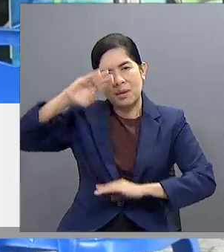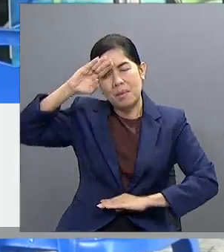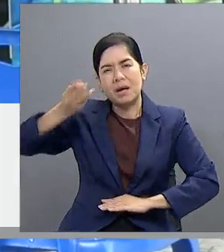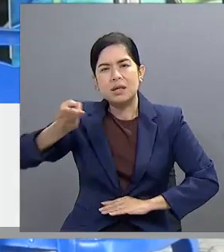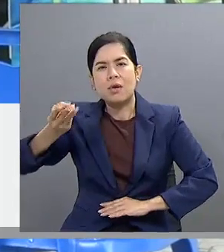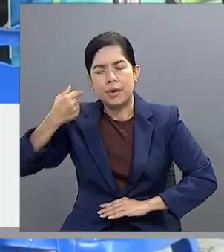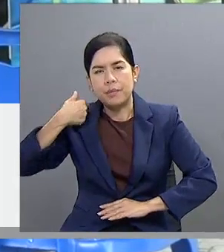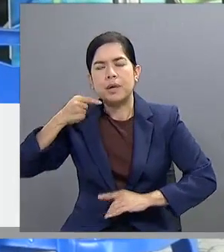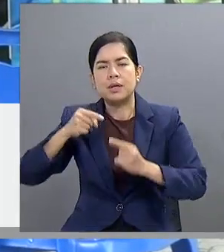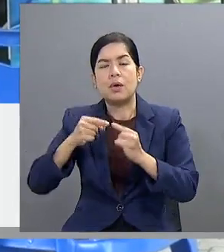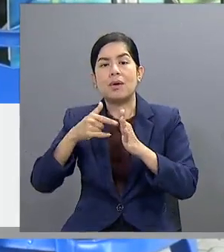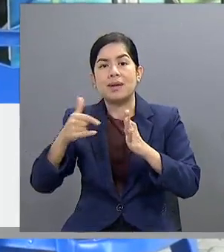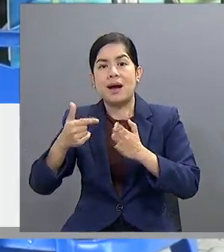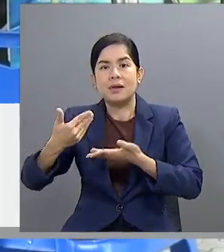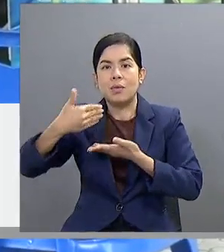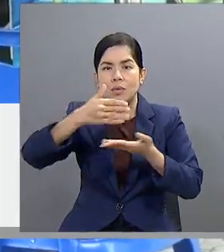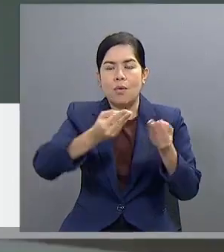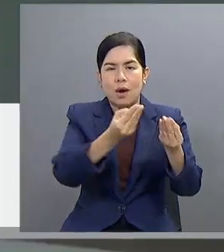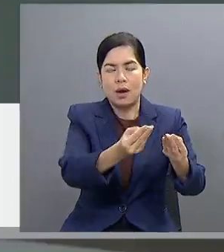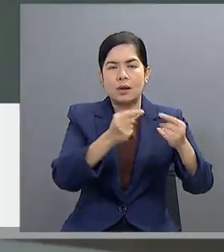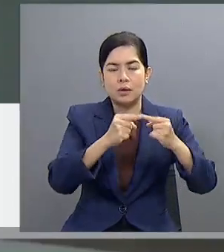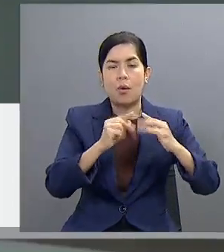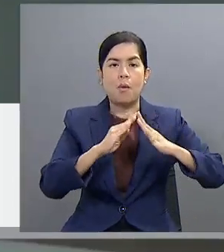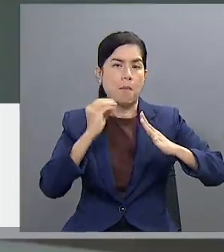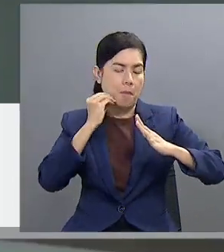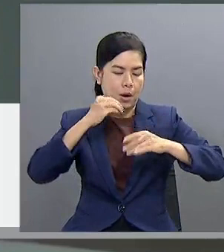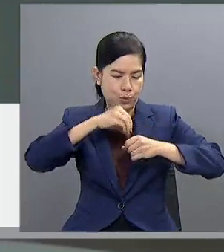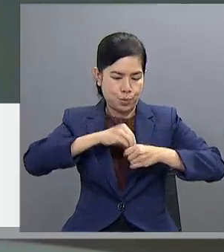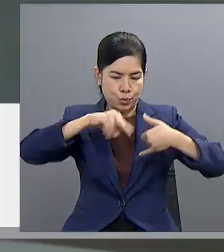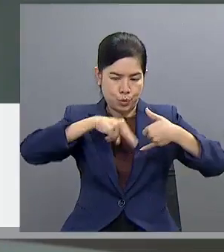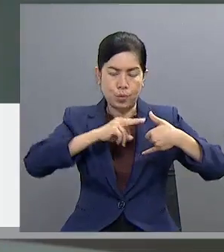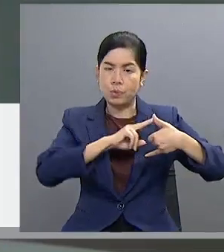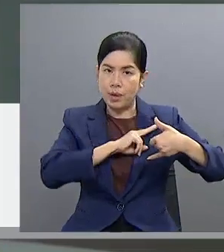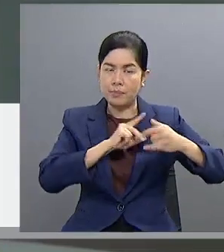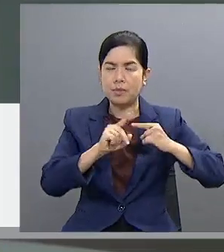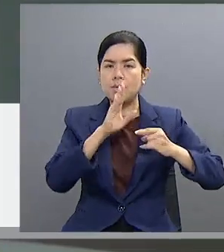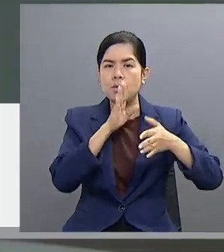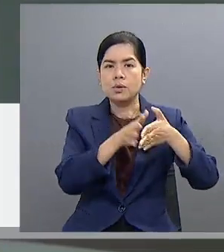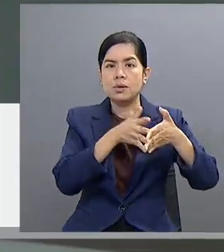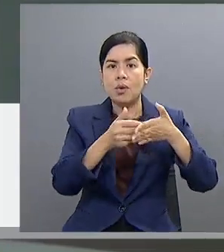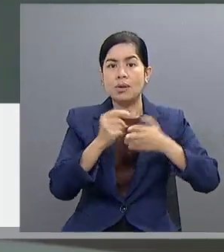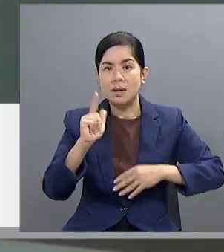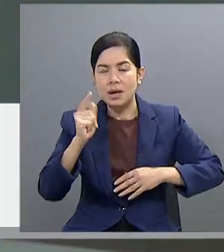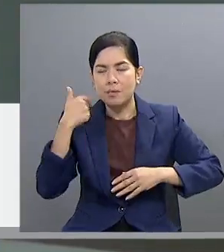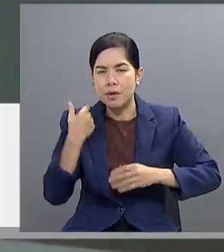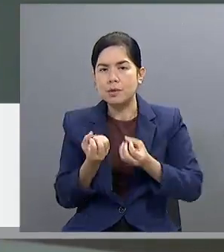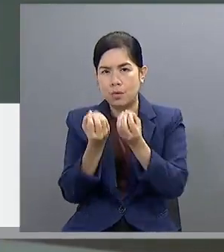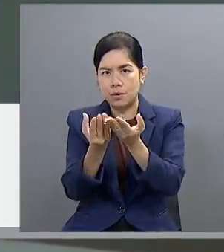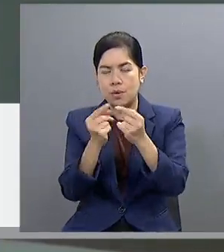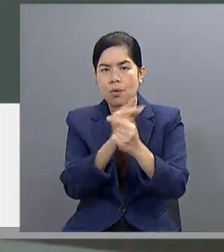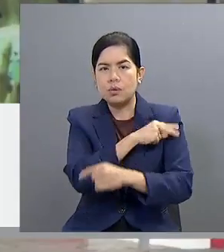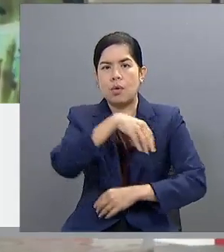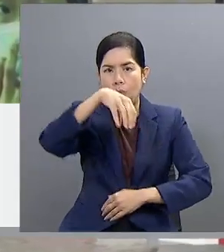จบนะคะแต่ถ้าเกิดว่ามีอาการในระดับสีเหลืองก็จะส่งตัวไปยังโรงพยาบาลที่มีสิทธิ์ในการรักษาไม่ว่าจะเป็นบัตร